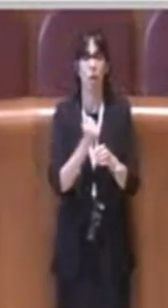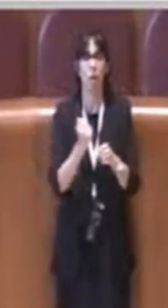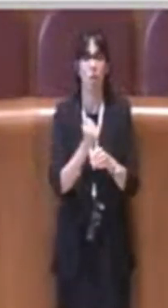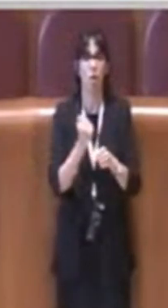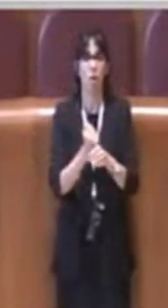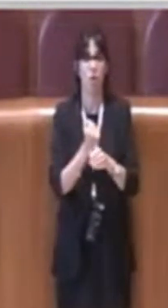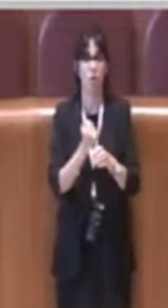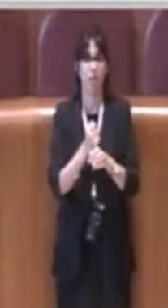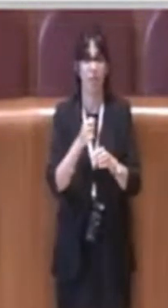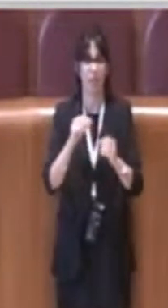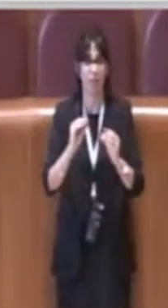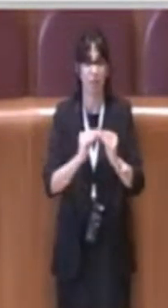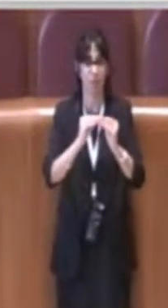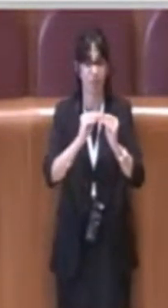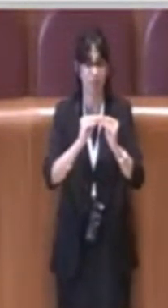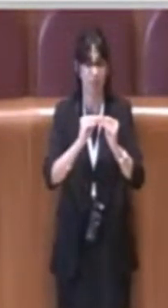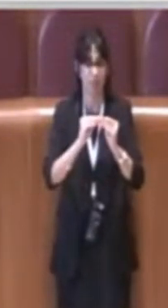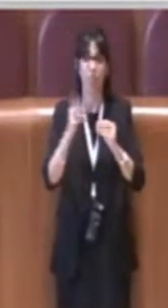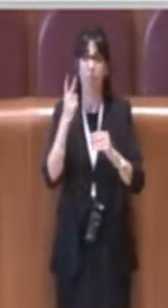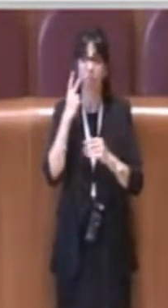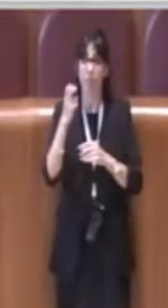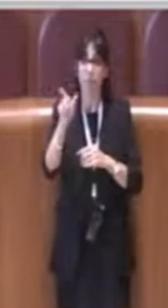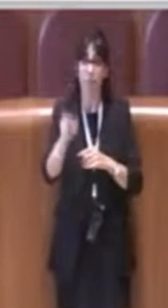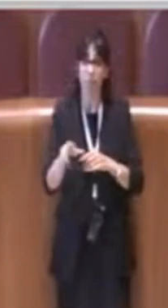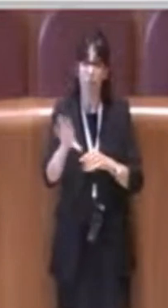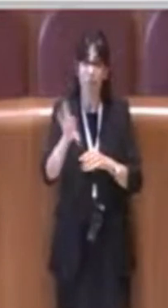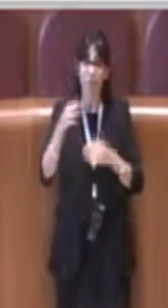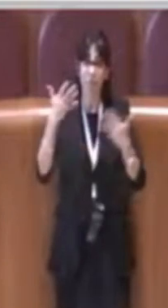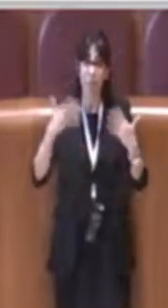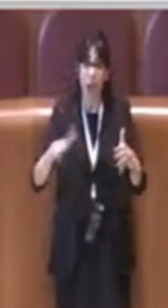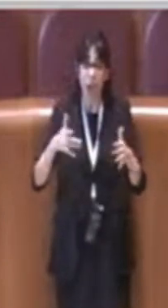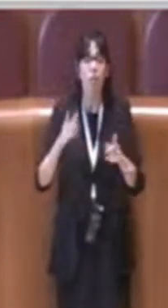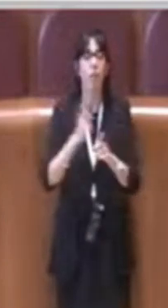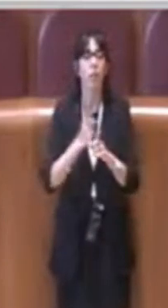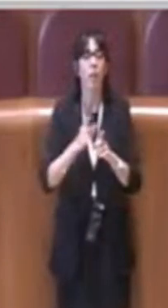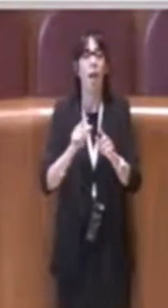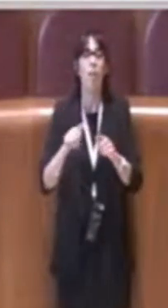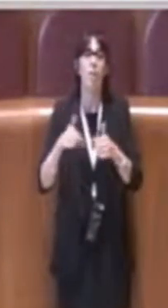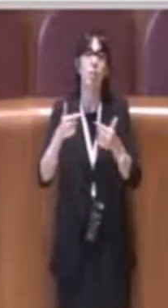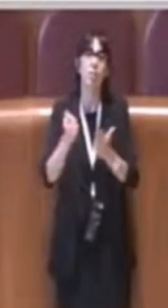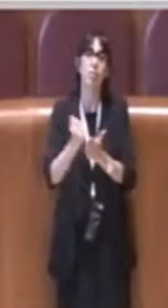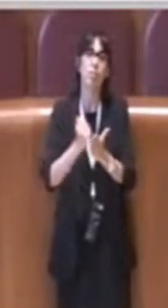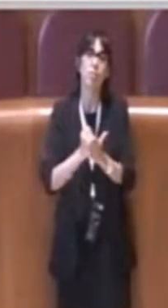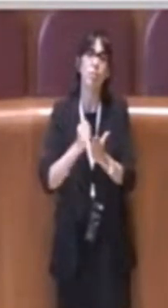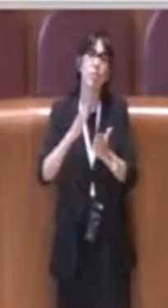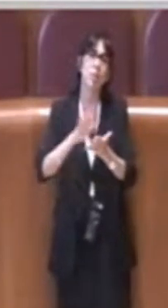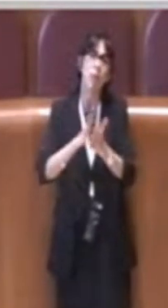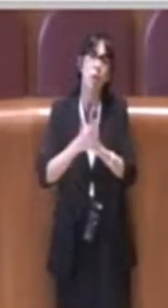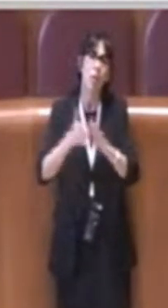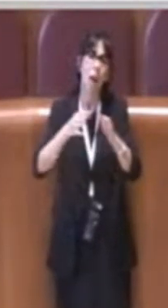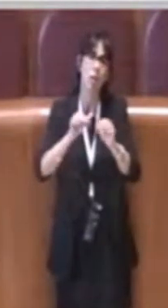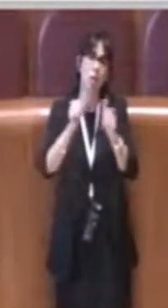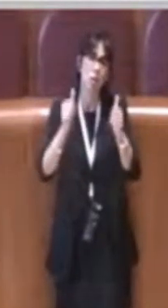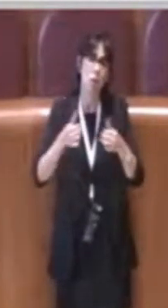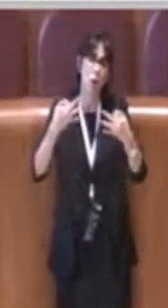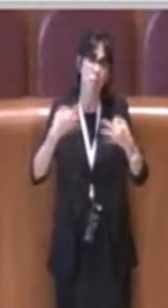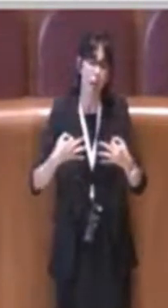di cantiere, e una volta individuato a formalizzare questo accordo. Quindi prima